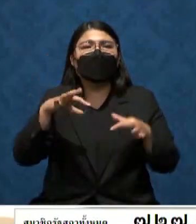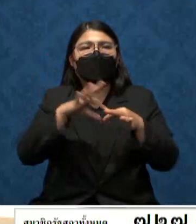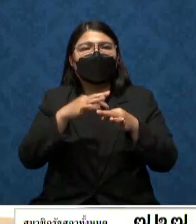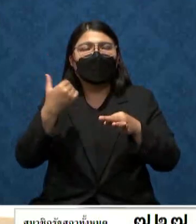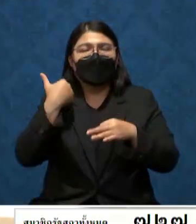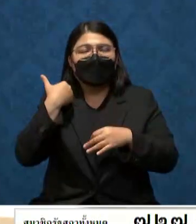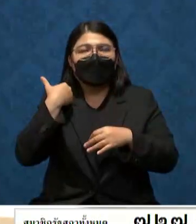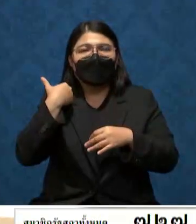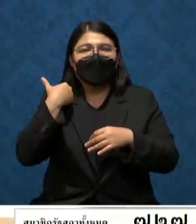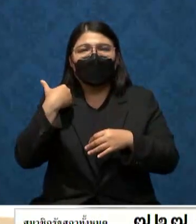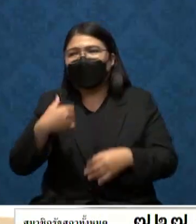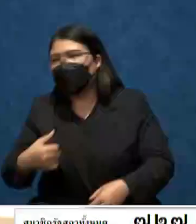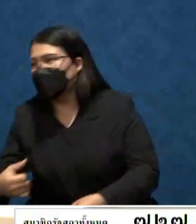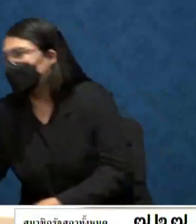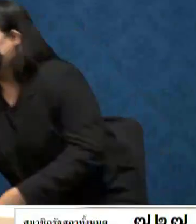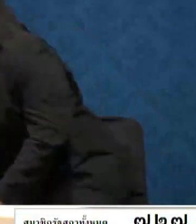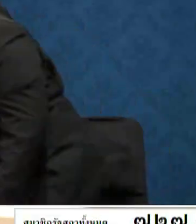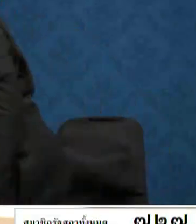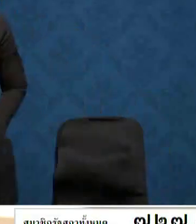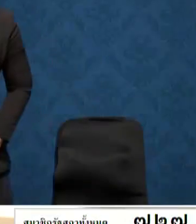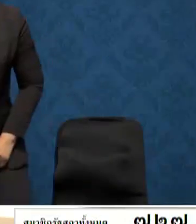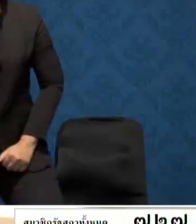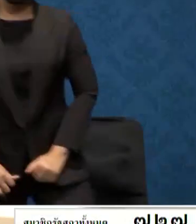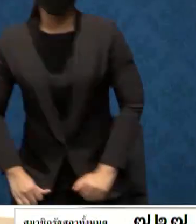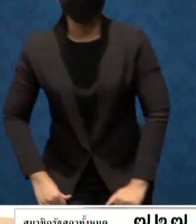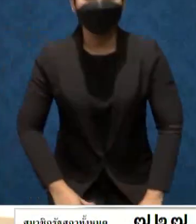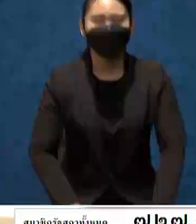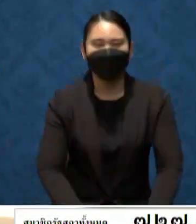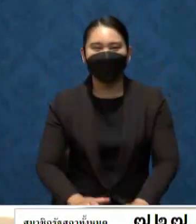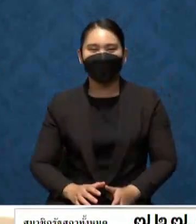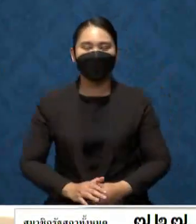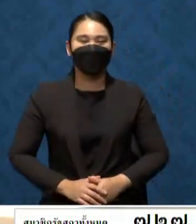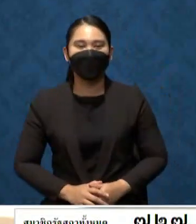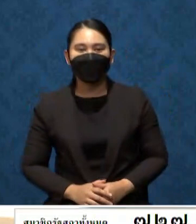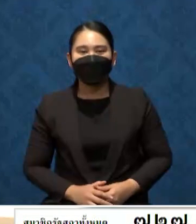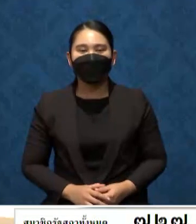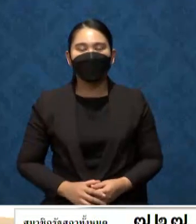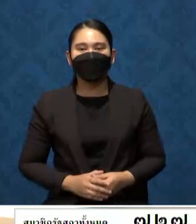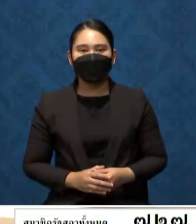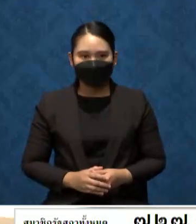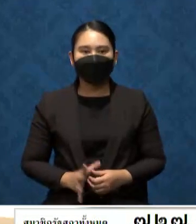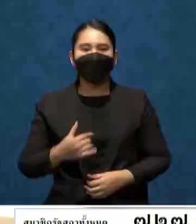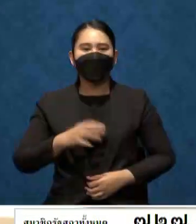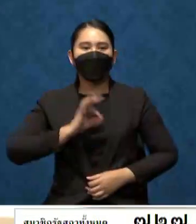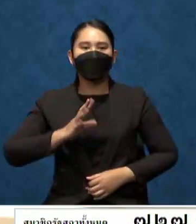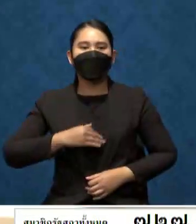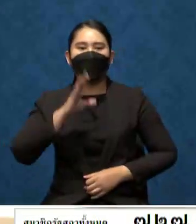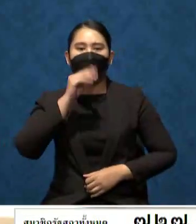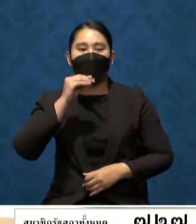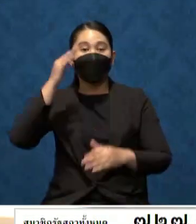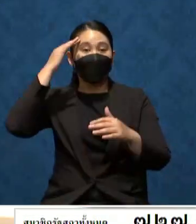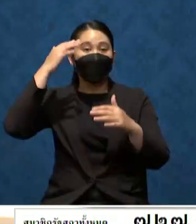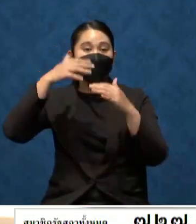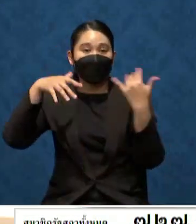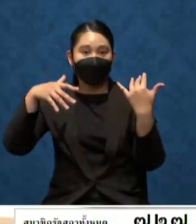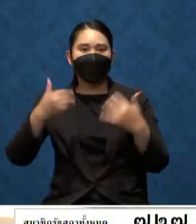วนการรักษาอำนาจซึ่งมันอาจจะคลาดเคลื่อนจากข้อเท็จจริงและอาจจะทำ